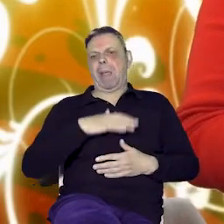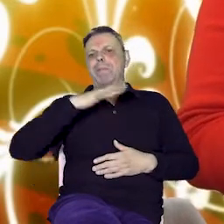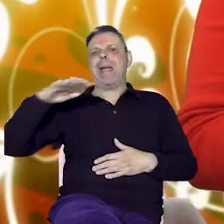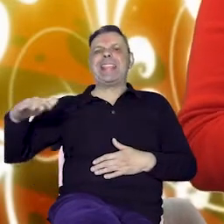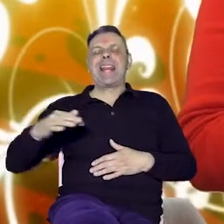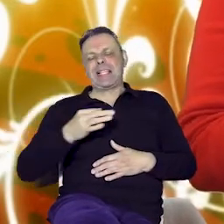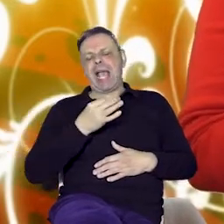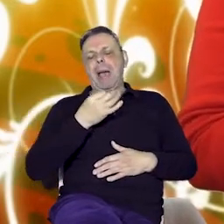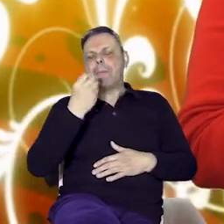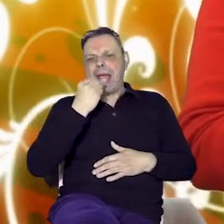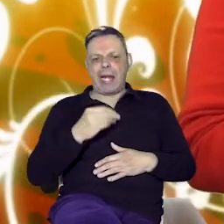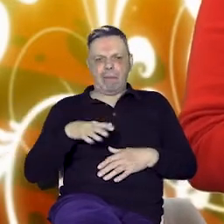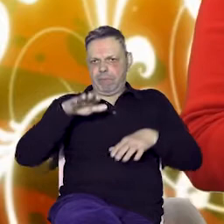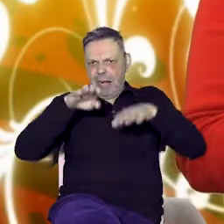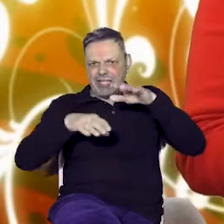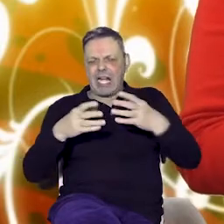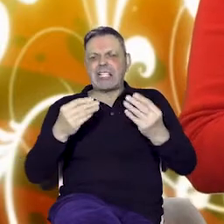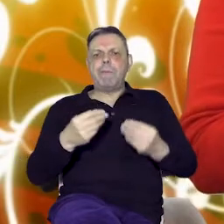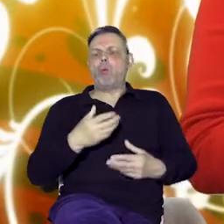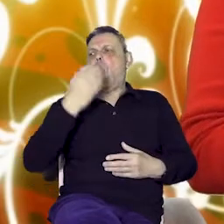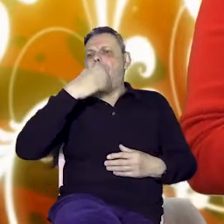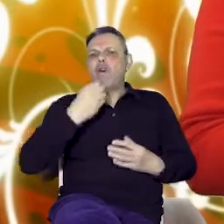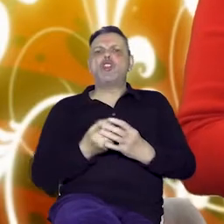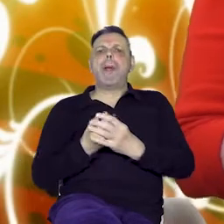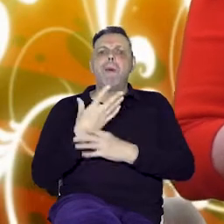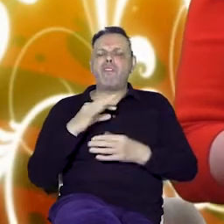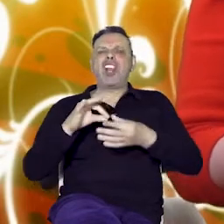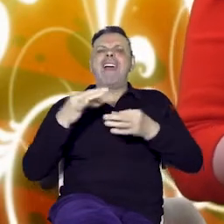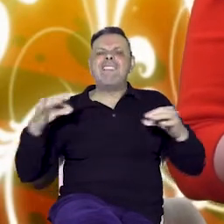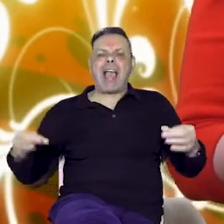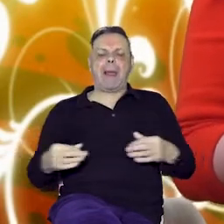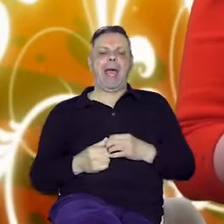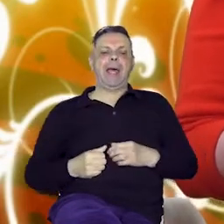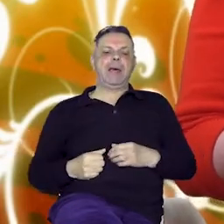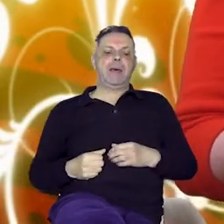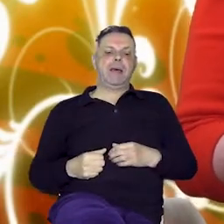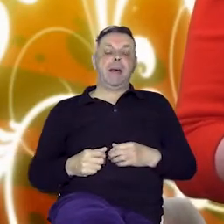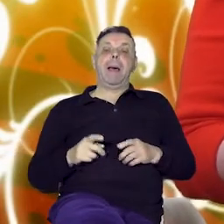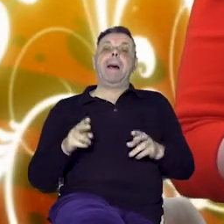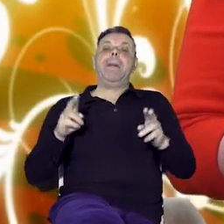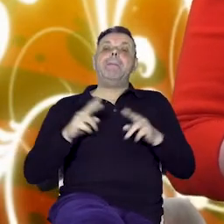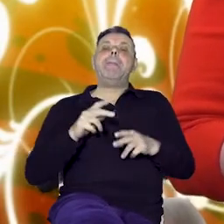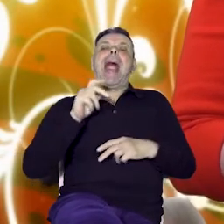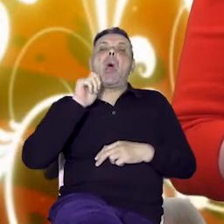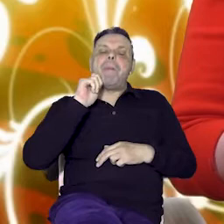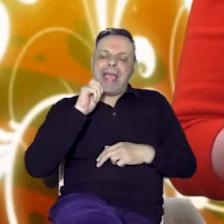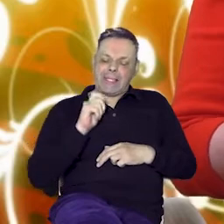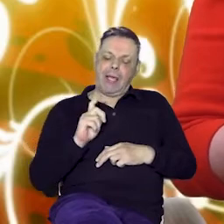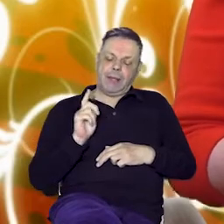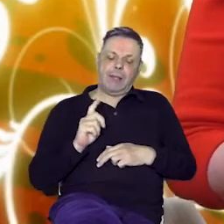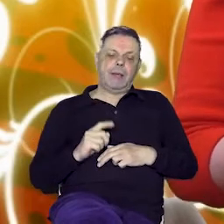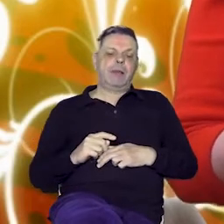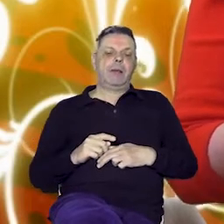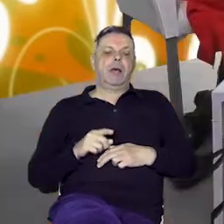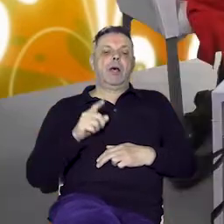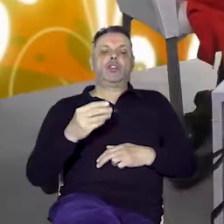koja je balansirana sa puno voća, povrća, vlakana, u stvari malo mesa. Mm-hmm. Malo mesa. I to